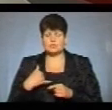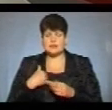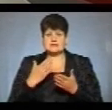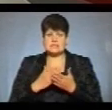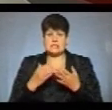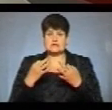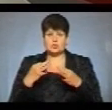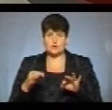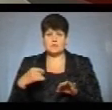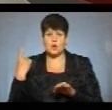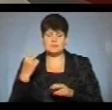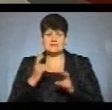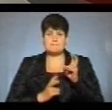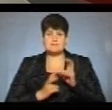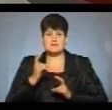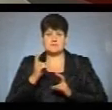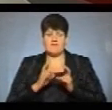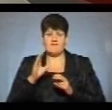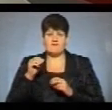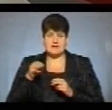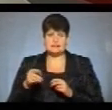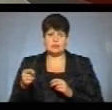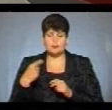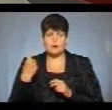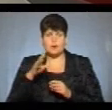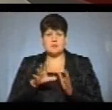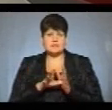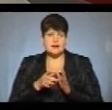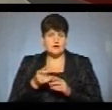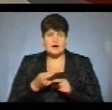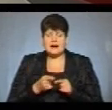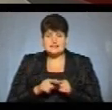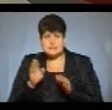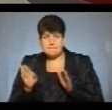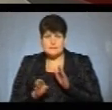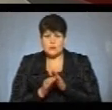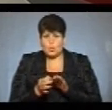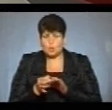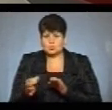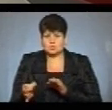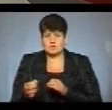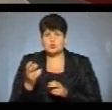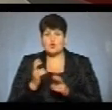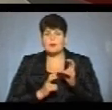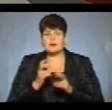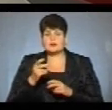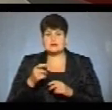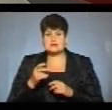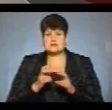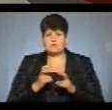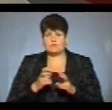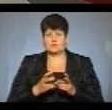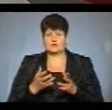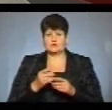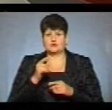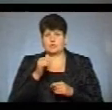на обласне підприємство, ВАТ «Тернопільобленерго». А це вже структурний підрозділ. Береться, якщо комбайний завод, то не вибере, наприклад,